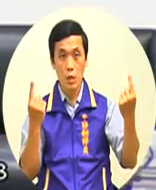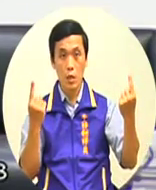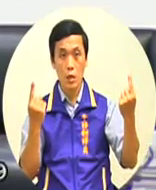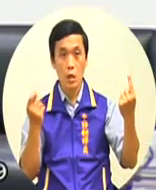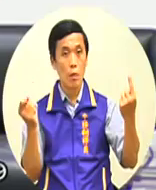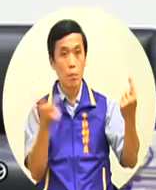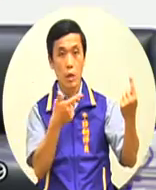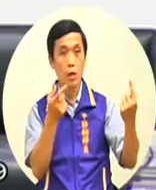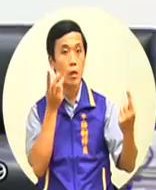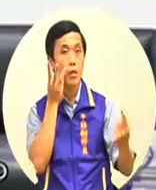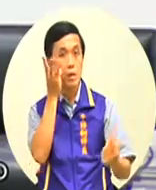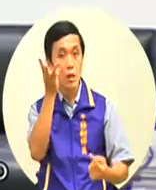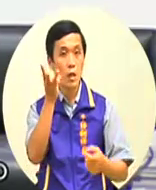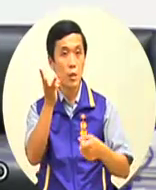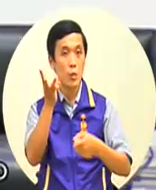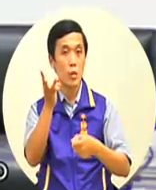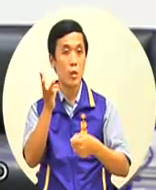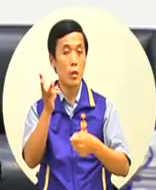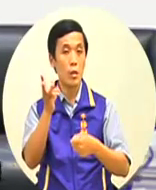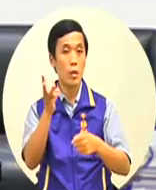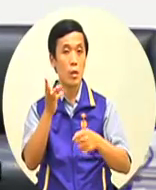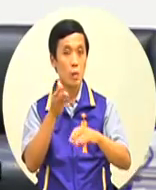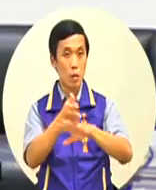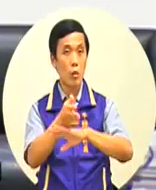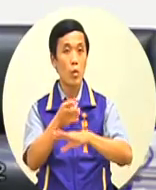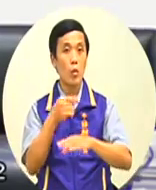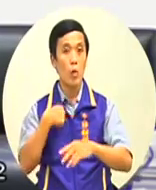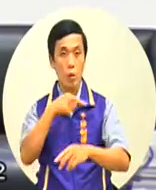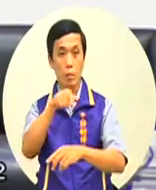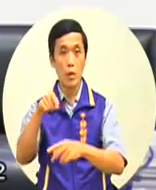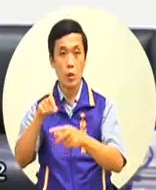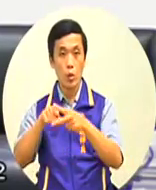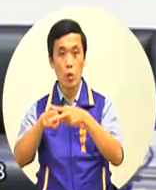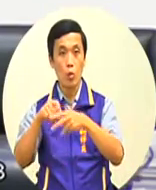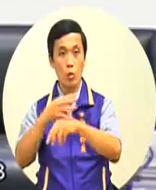3个月，然后我们的工时只输给